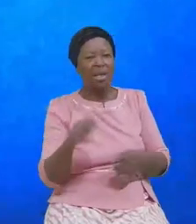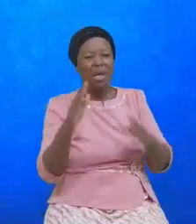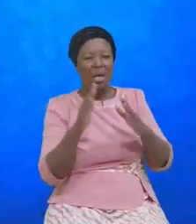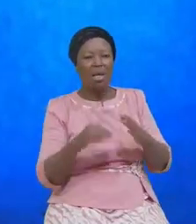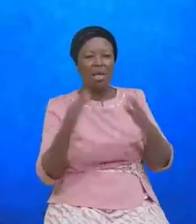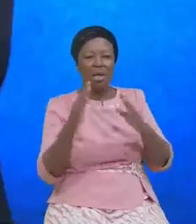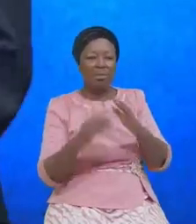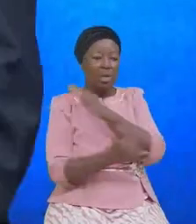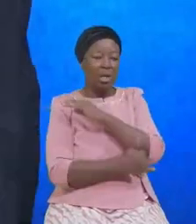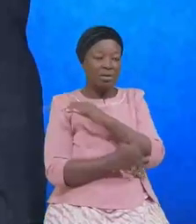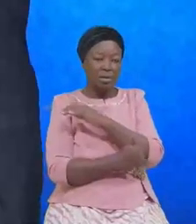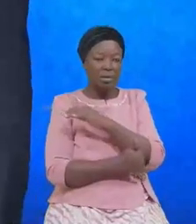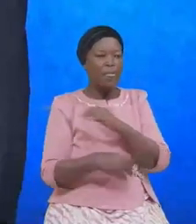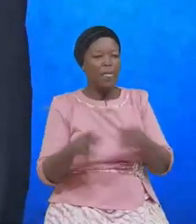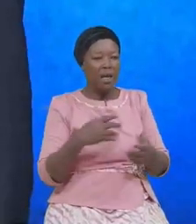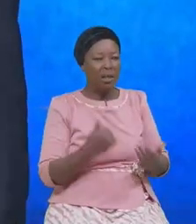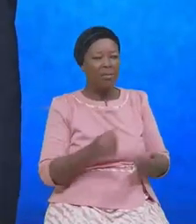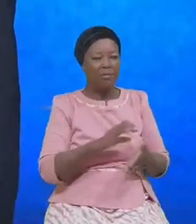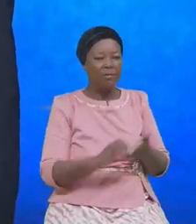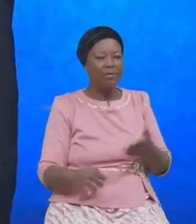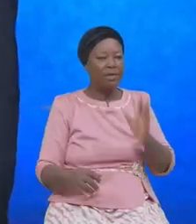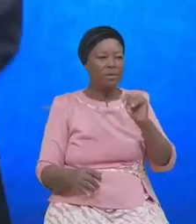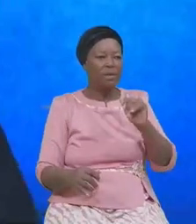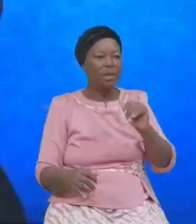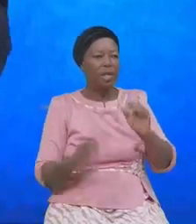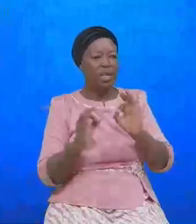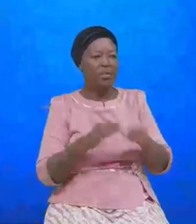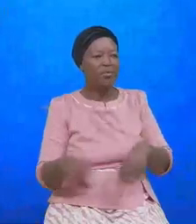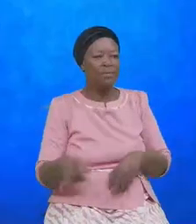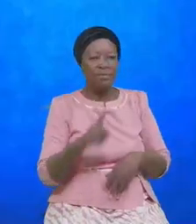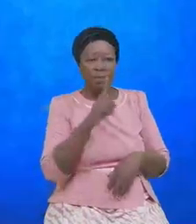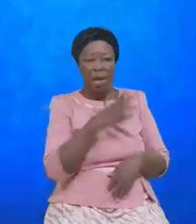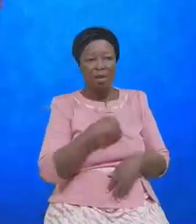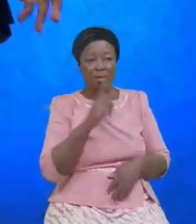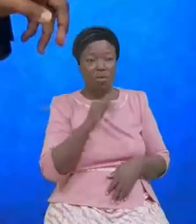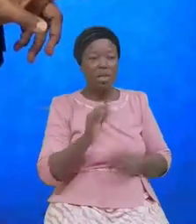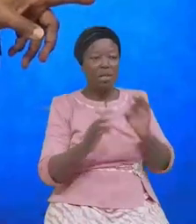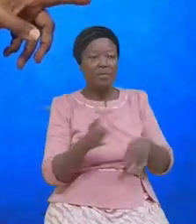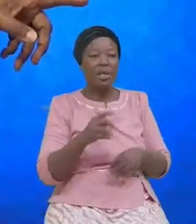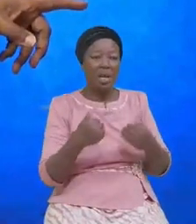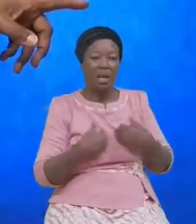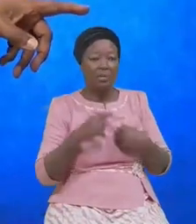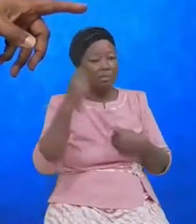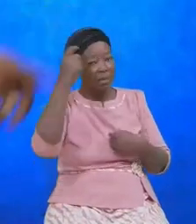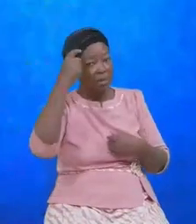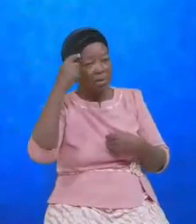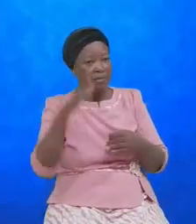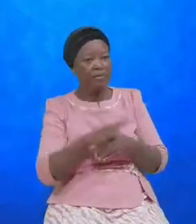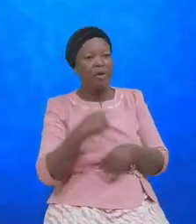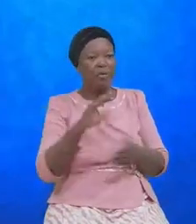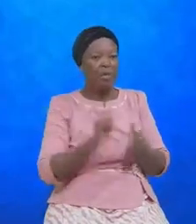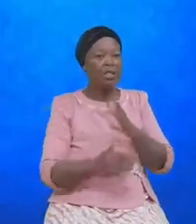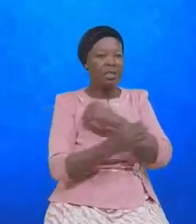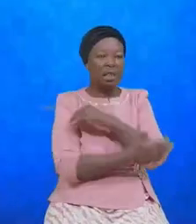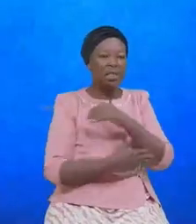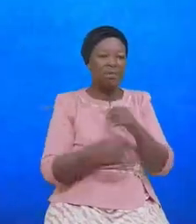S'ils avaient eu en vue celle d'où ils étaient sortis, ils auraient eu